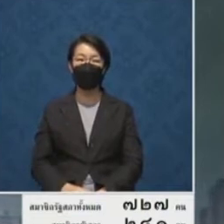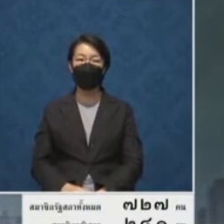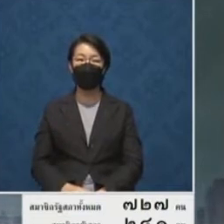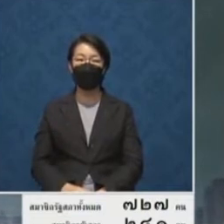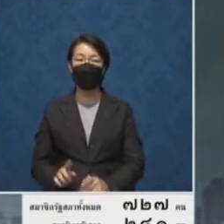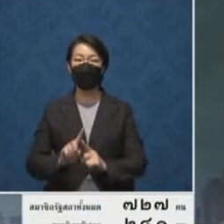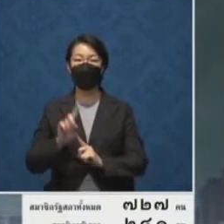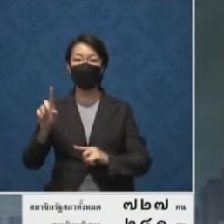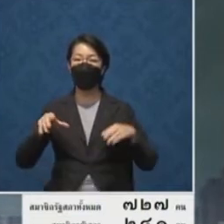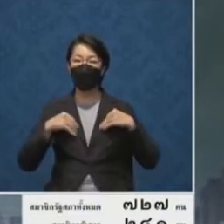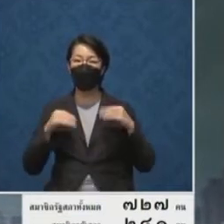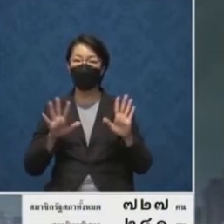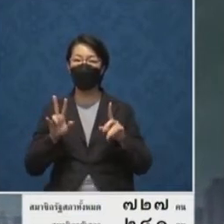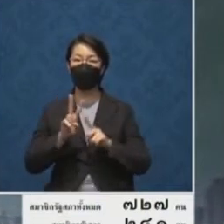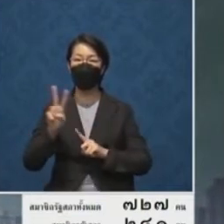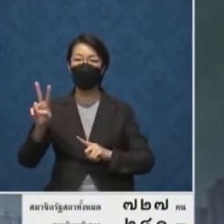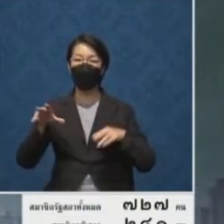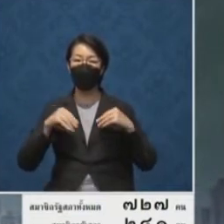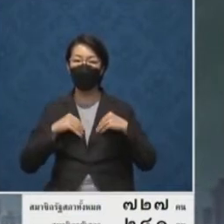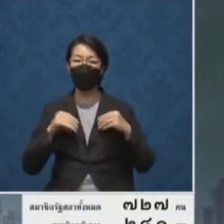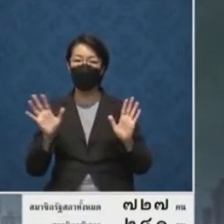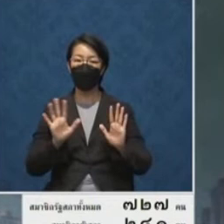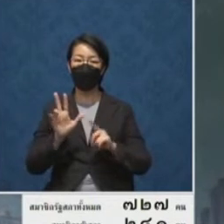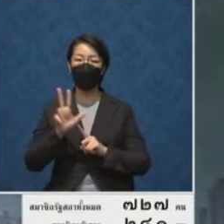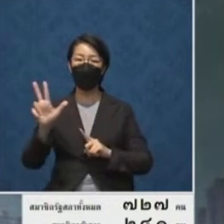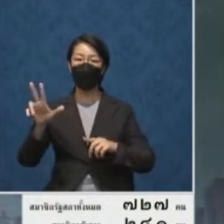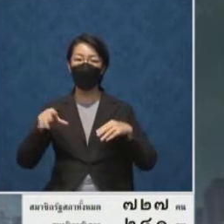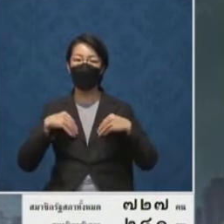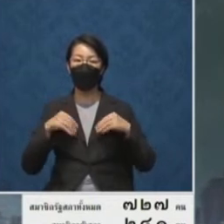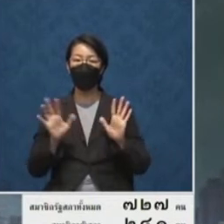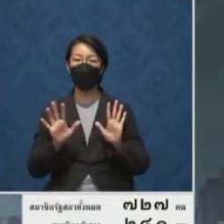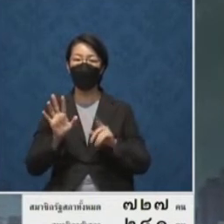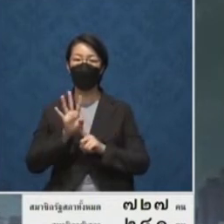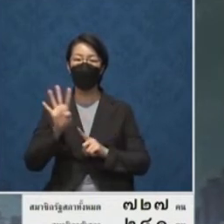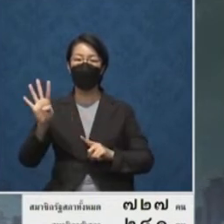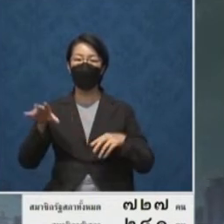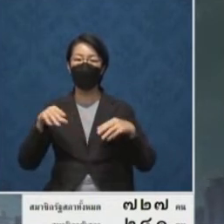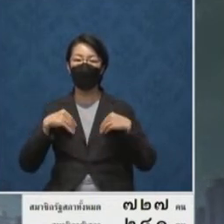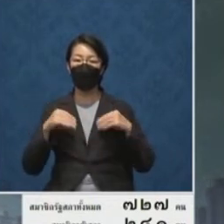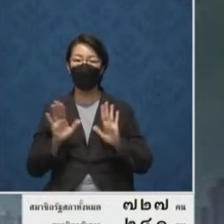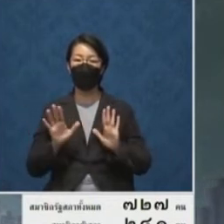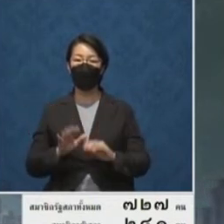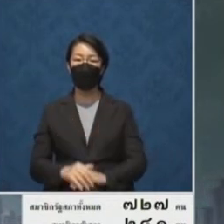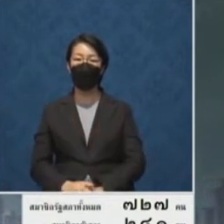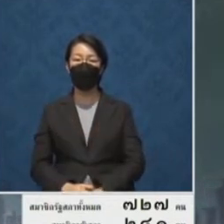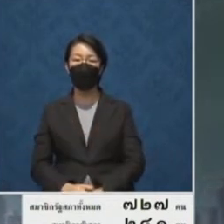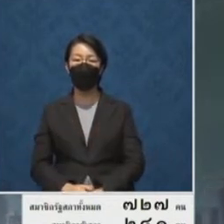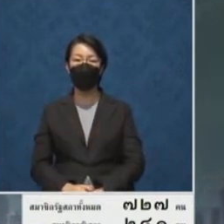งสุวรรณ 1ไม่รับหลักการ2ไม่รับหลักการ3ไม่รับหลักการ4ไม่รับหลักการ